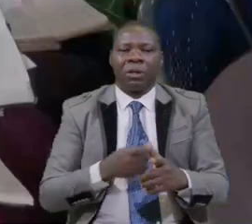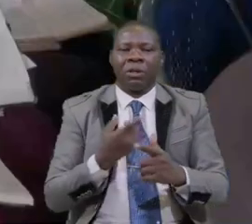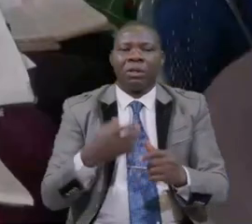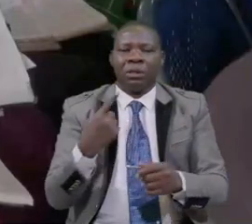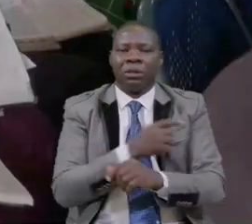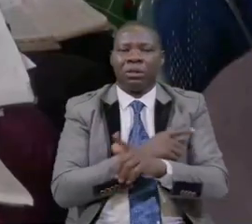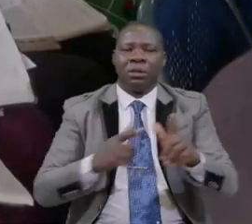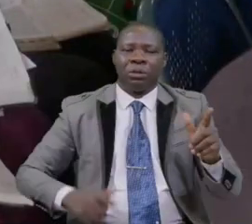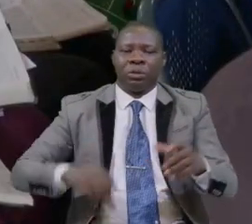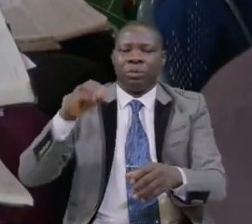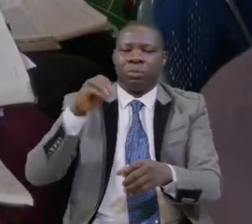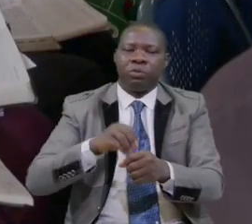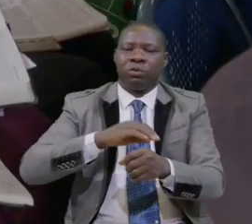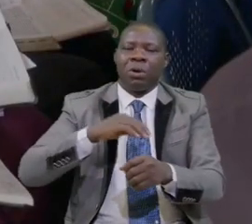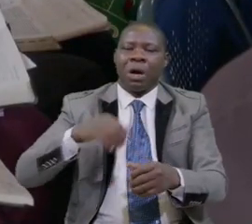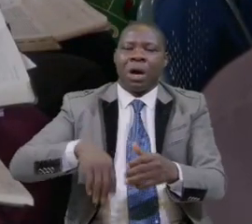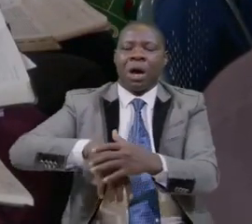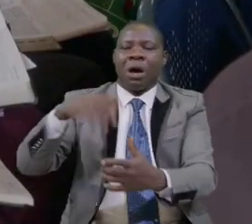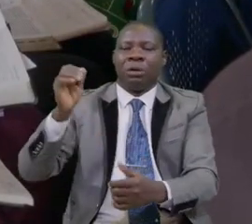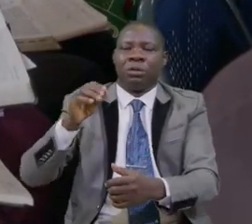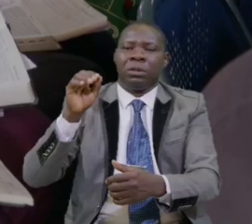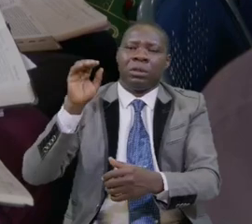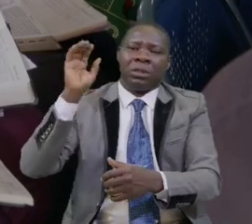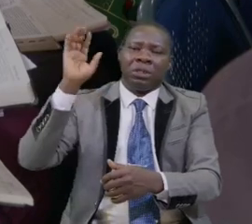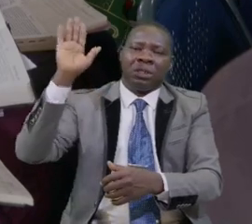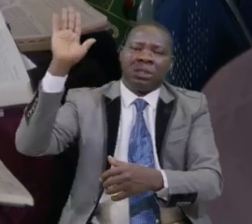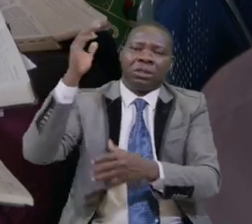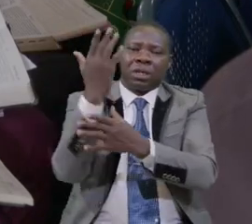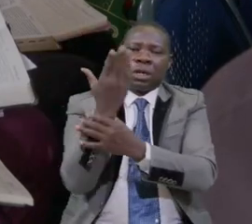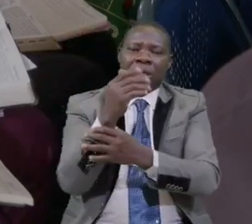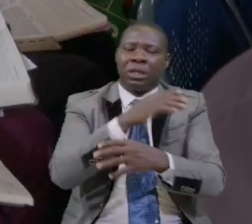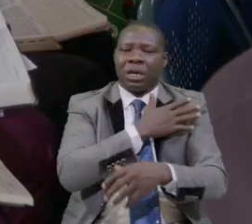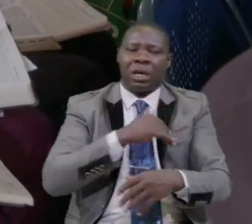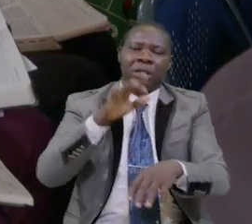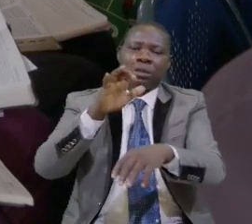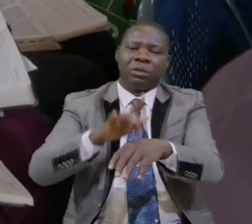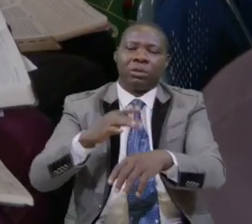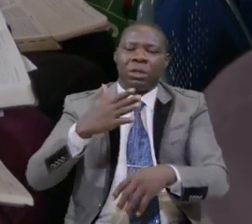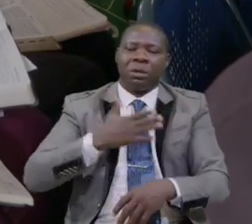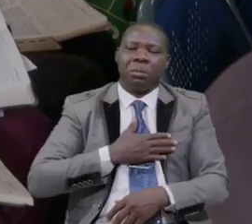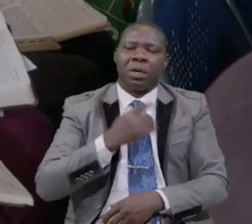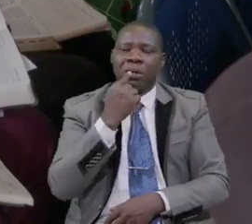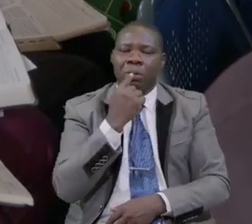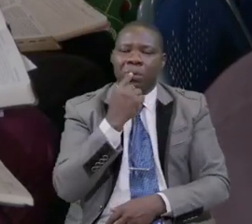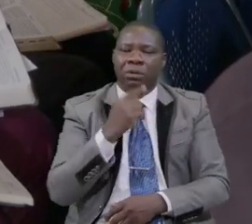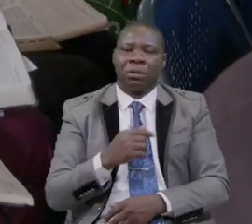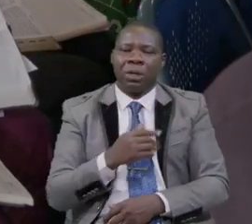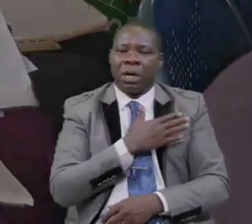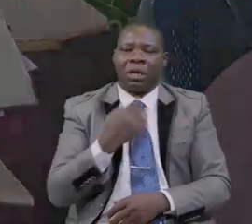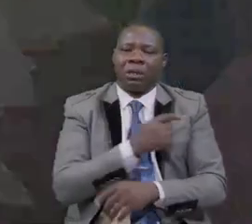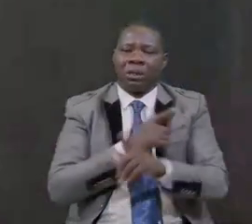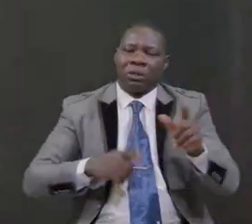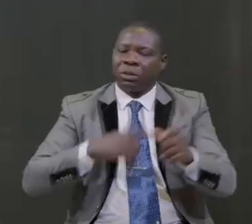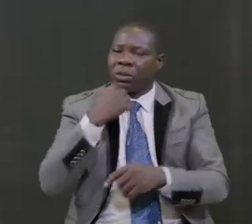Le Seigneur, puis l'Éternel étendit sa main et toucha ma bouche. Et l'Éternel